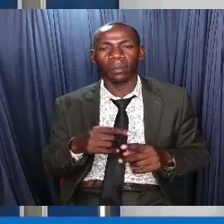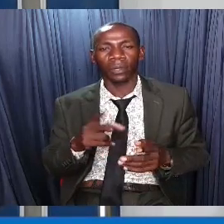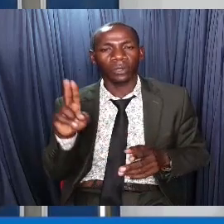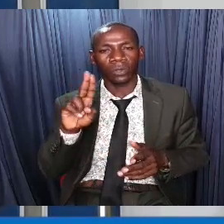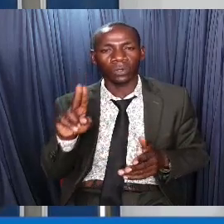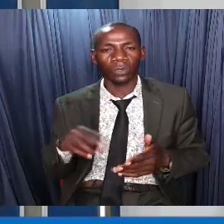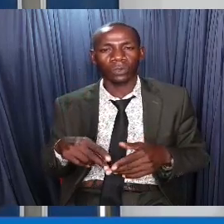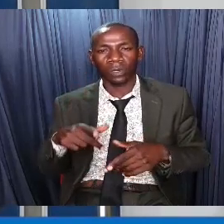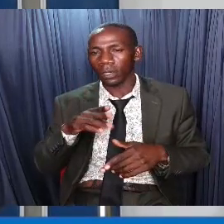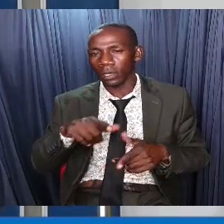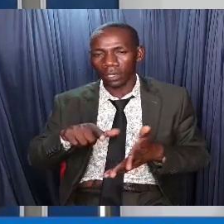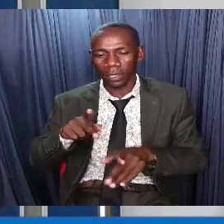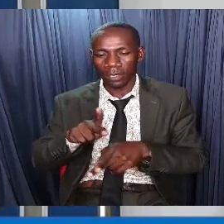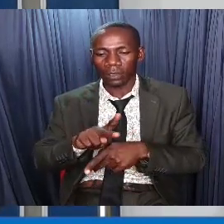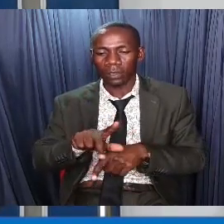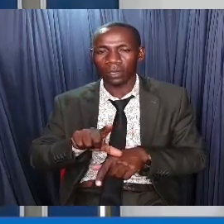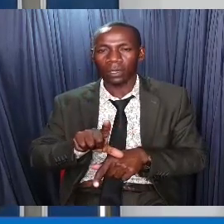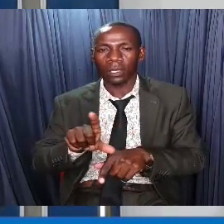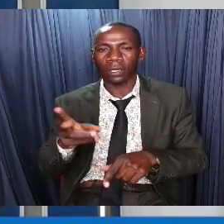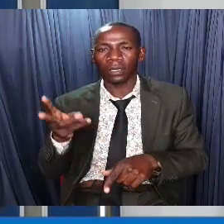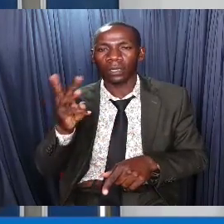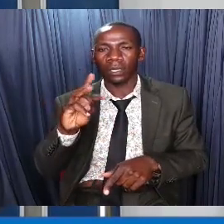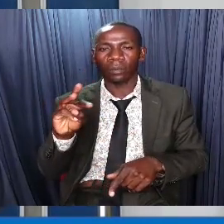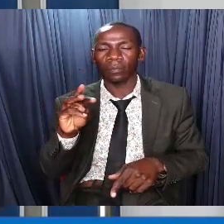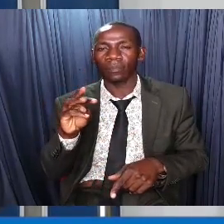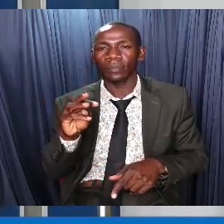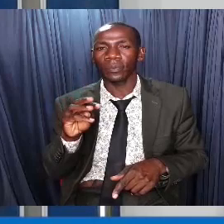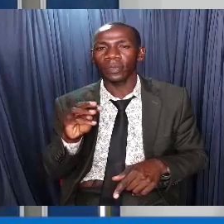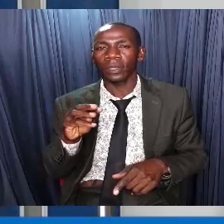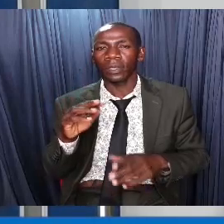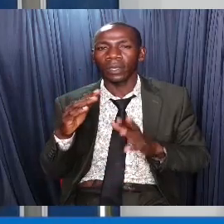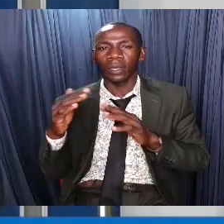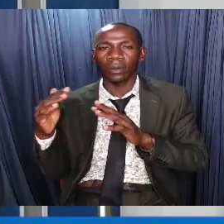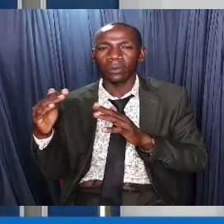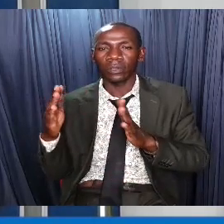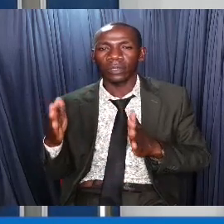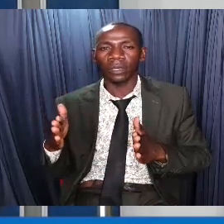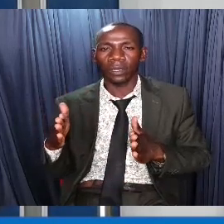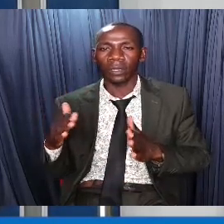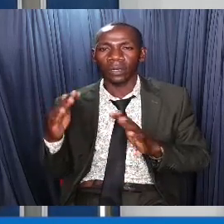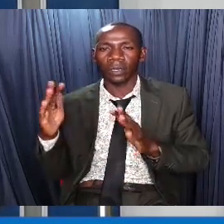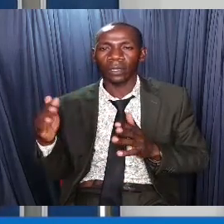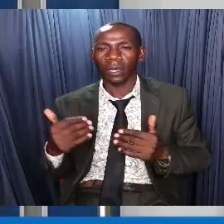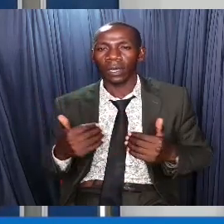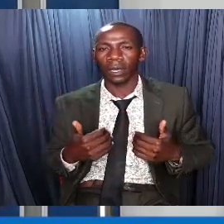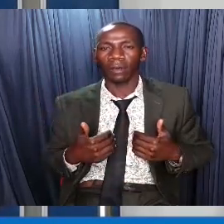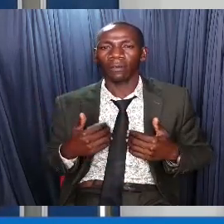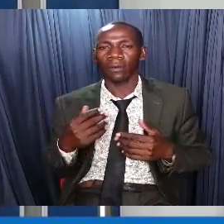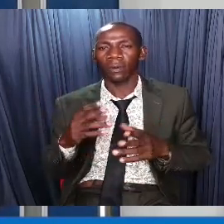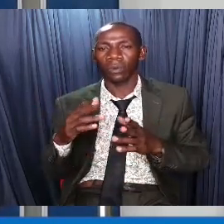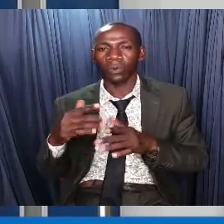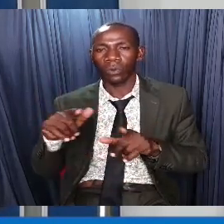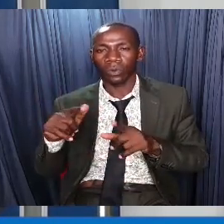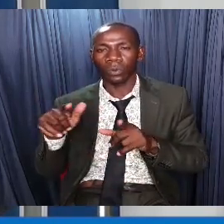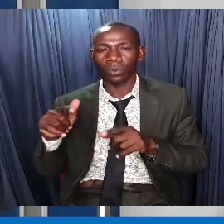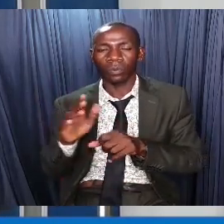But I used to lend them. Wao hawaambi wao. They were not told. Yule mwenye nyumba tumekodi ilikuwa ni nyumba ya Kiswahili na room nyingi huko. The landlord, we had a house,